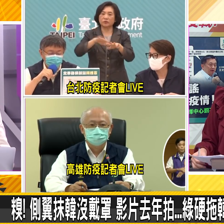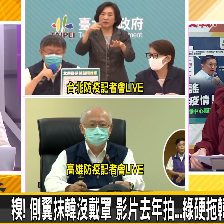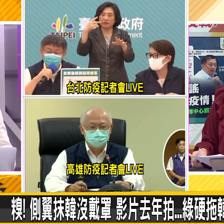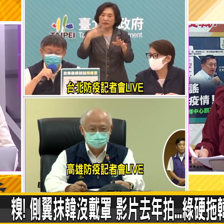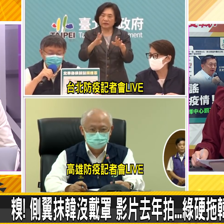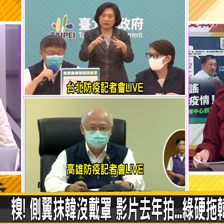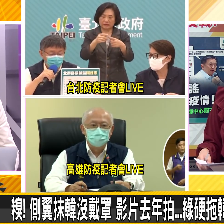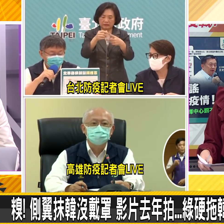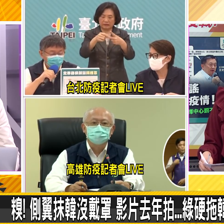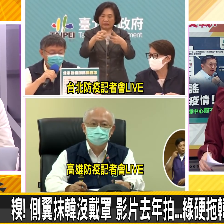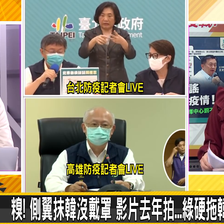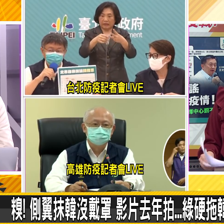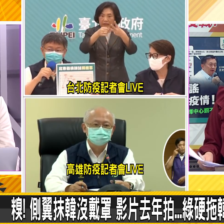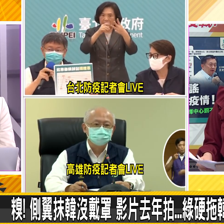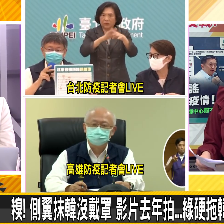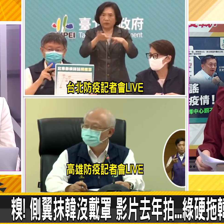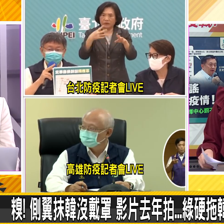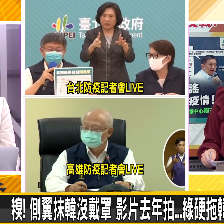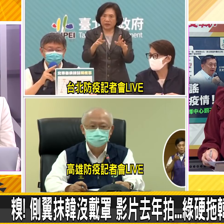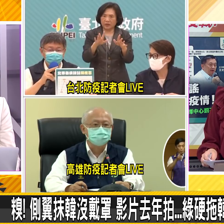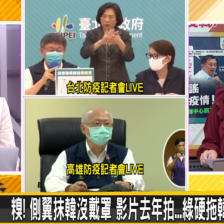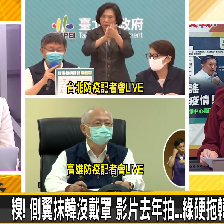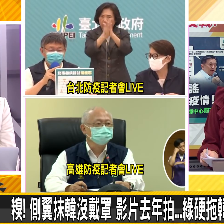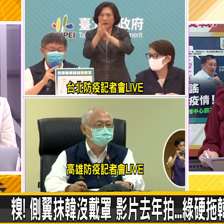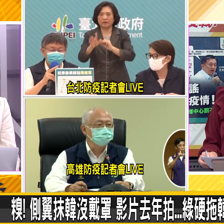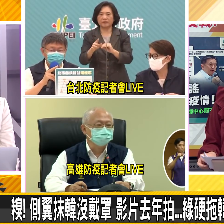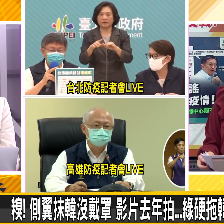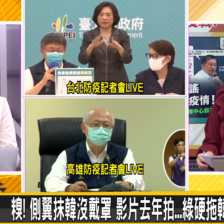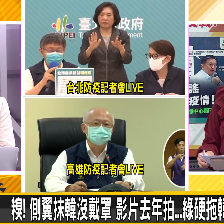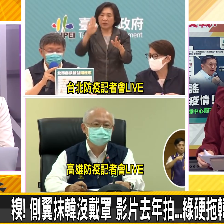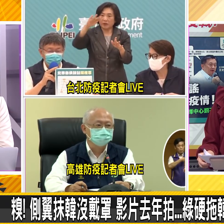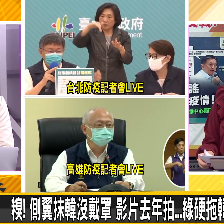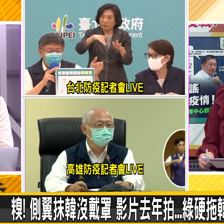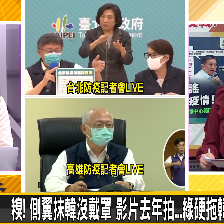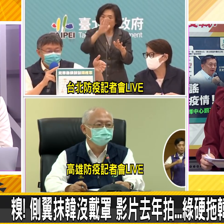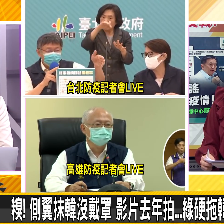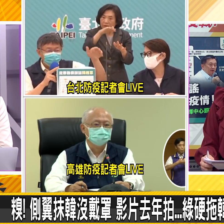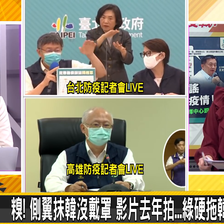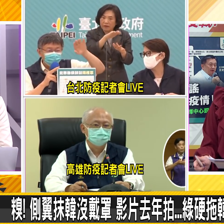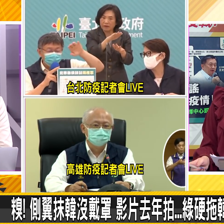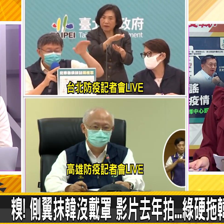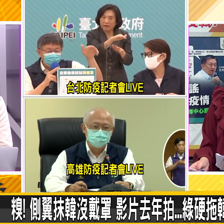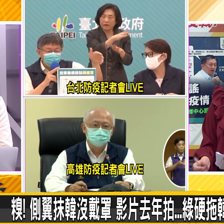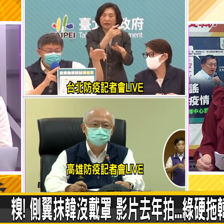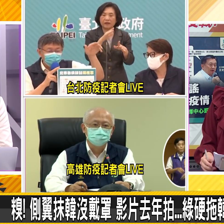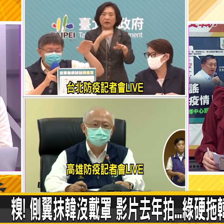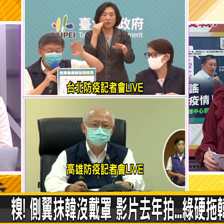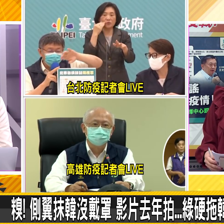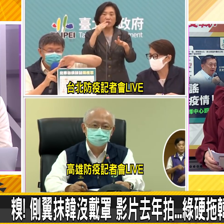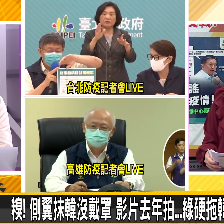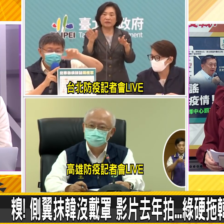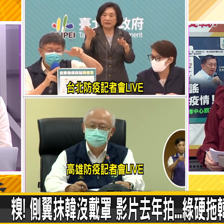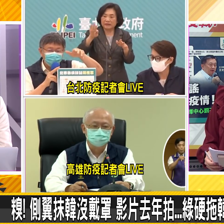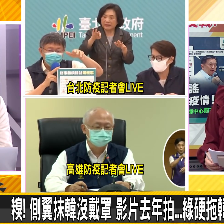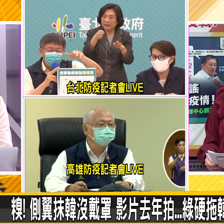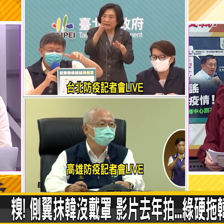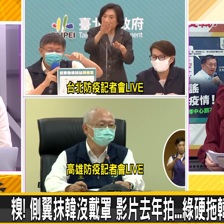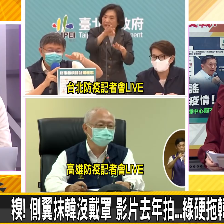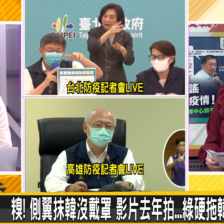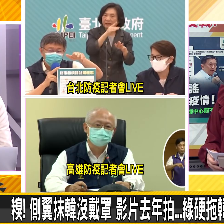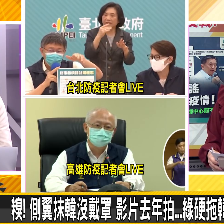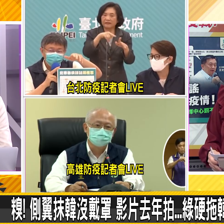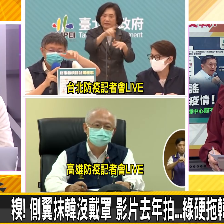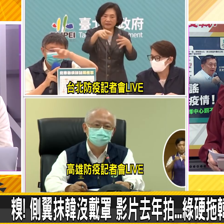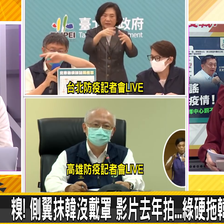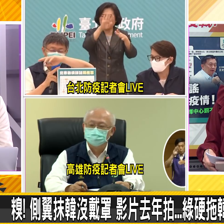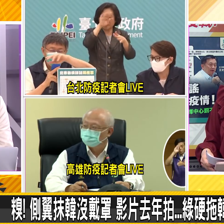被他弄。就最近就是，比如说我今天可能讲了一个什么议题，然后他就会想办法从这议题里面找出可以抹黑的点，而